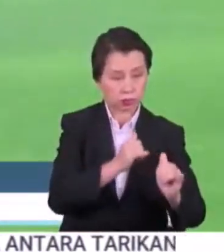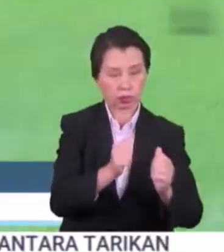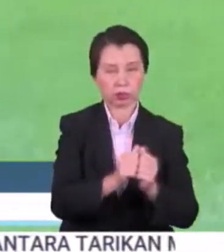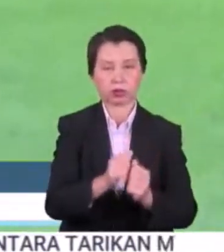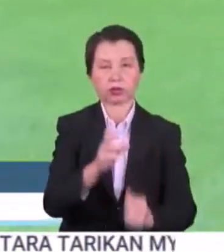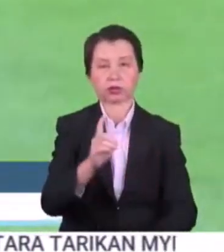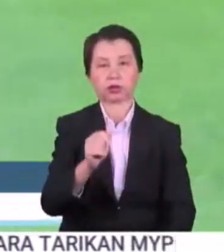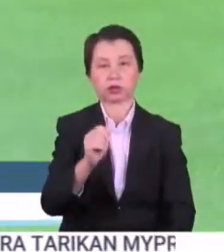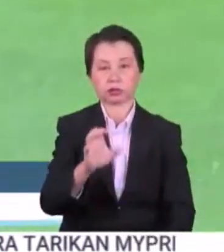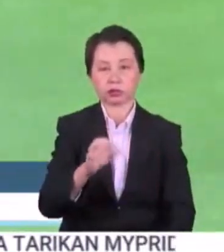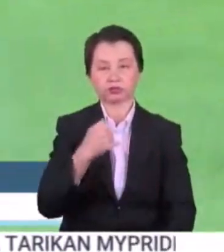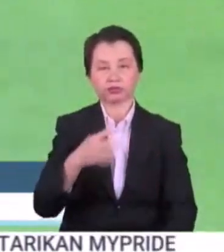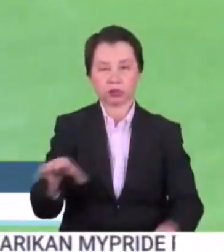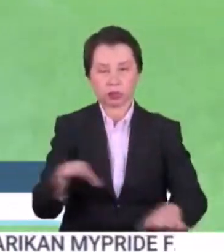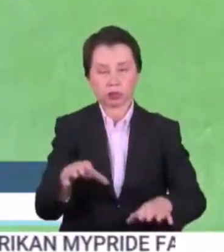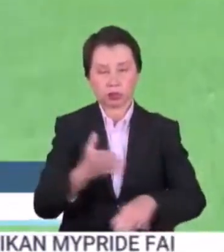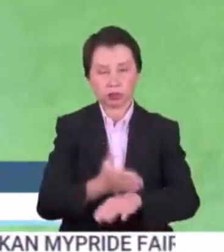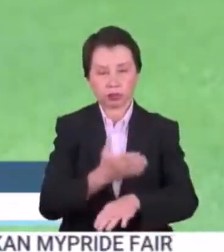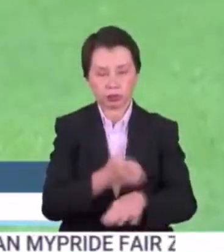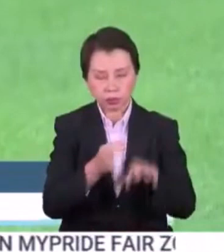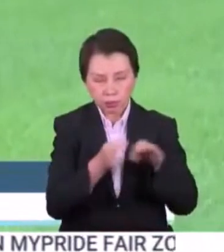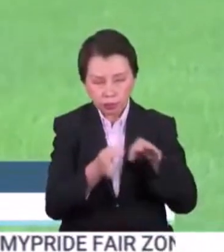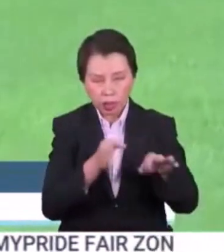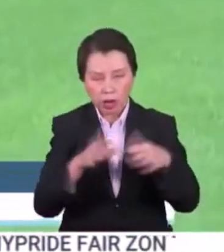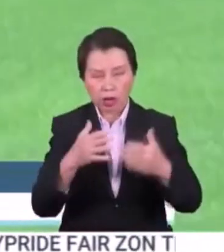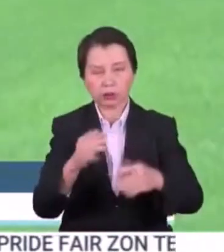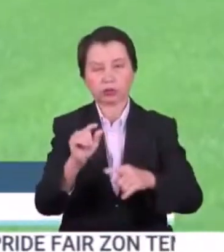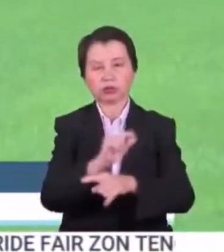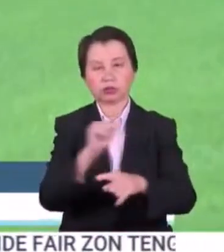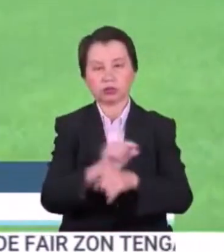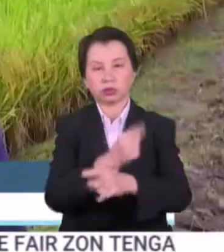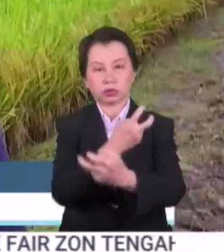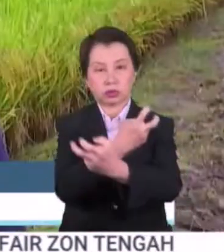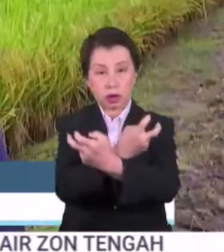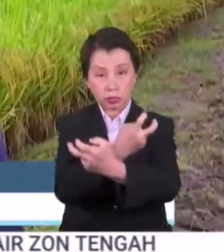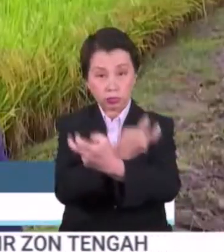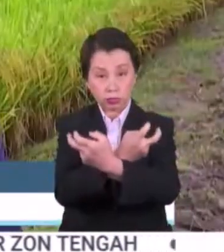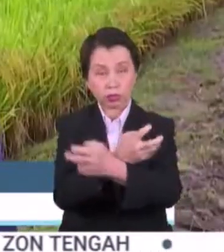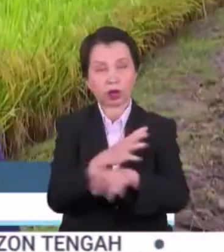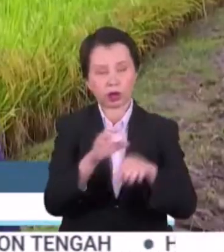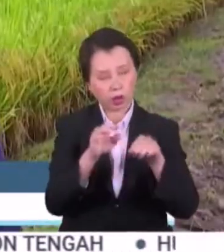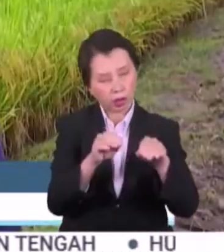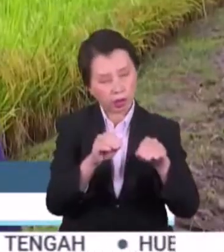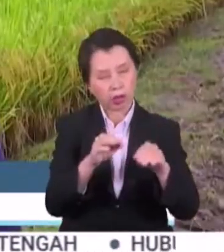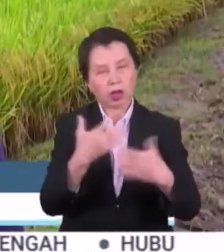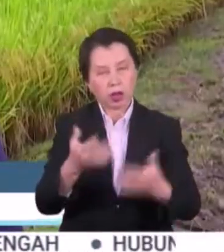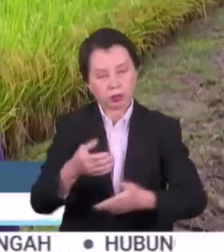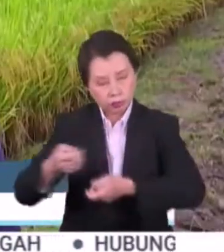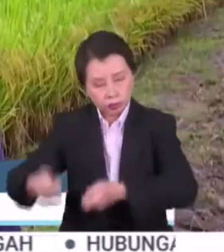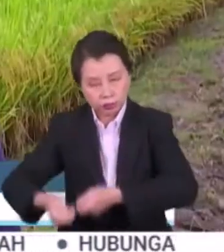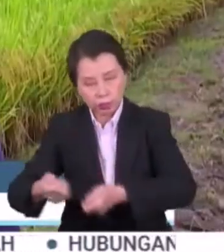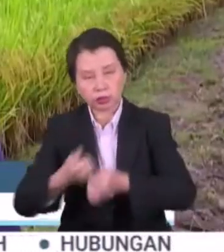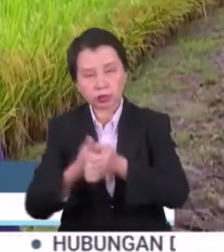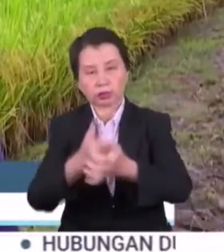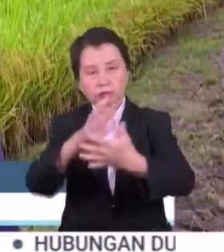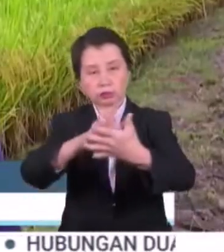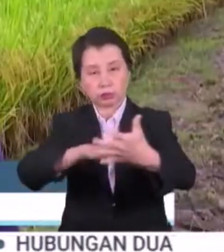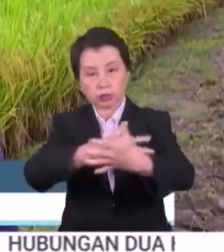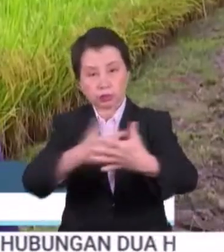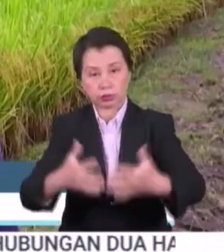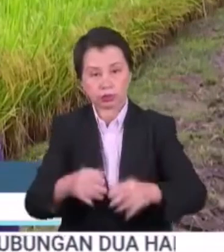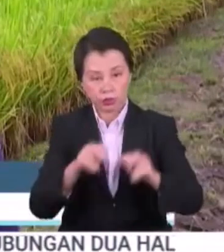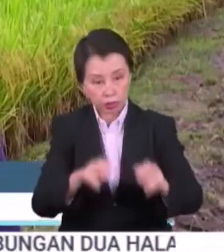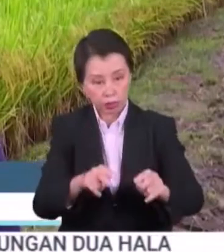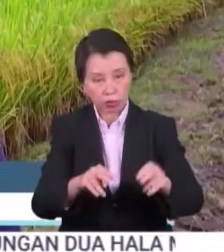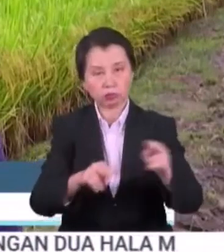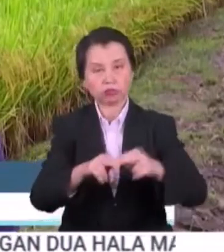JC, kita buat pengembangan bagaimana cara nak guna racun, buat tanaman secara berjadual, nampak tu